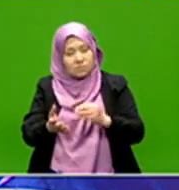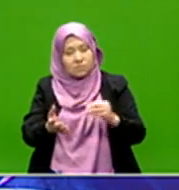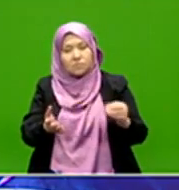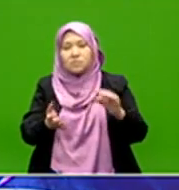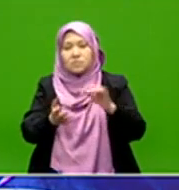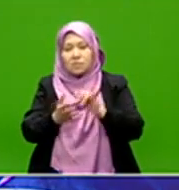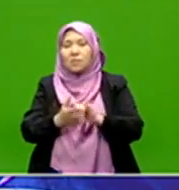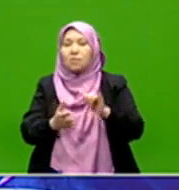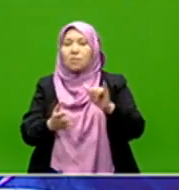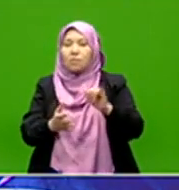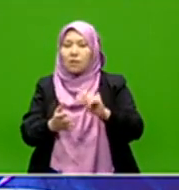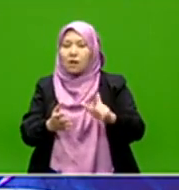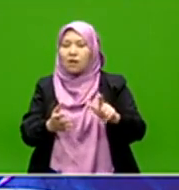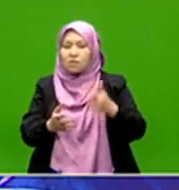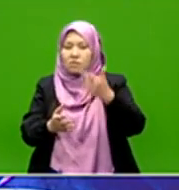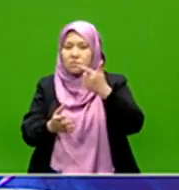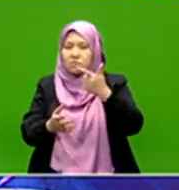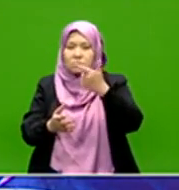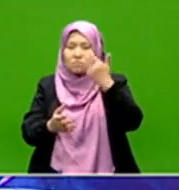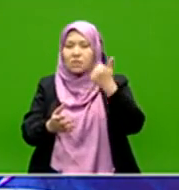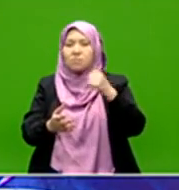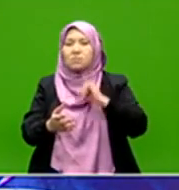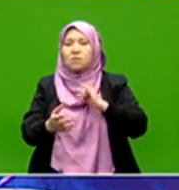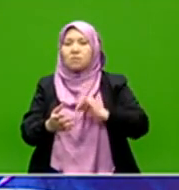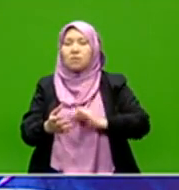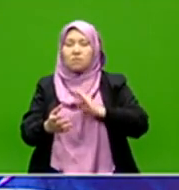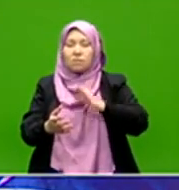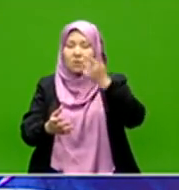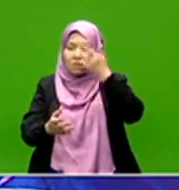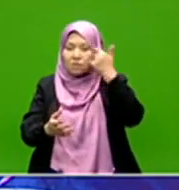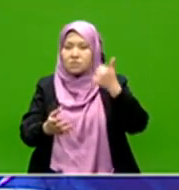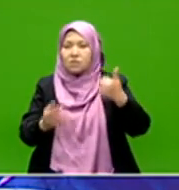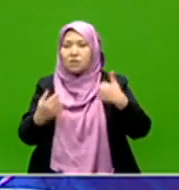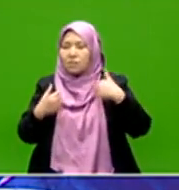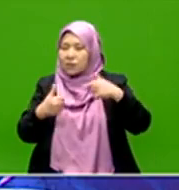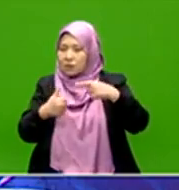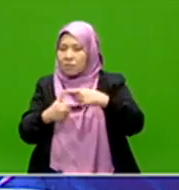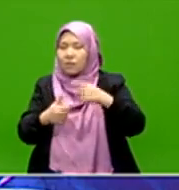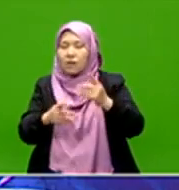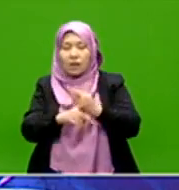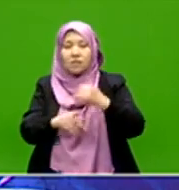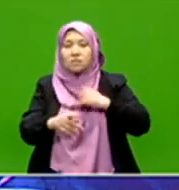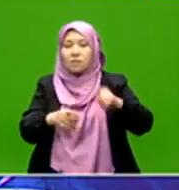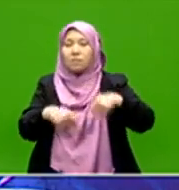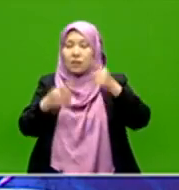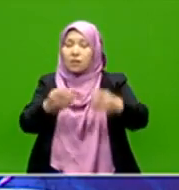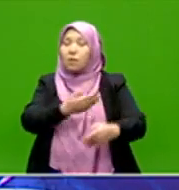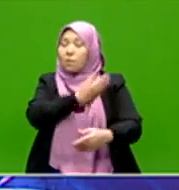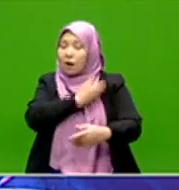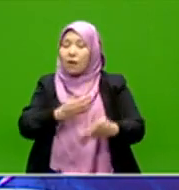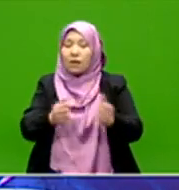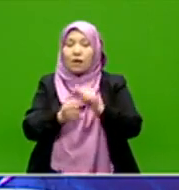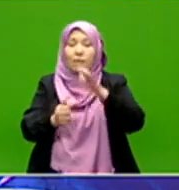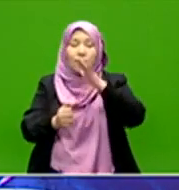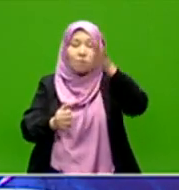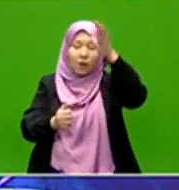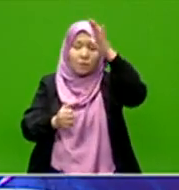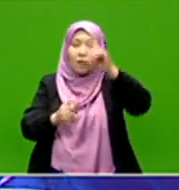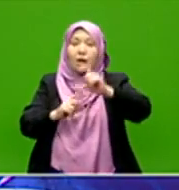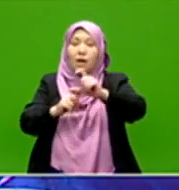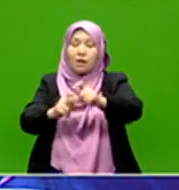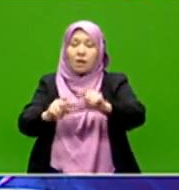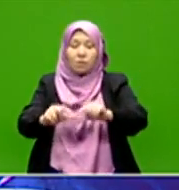itulah. Sebab saya manis tu sebab dengan mak ayah, Ustaz. Yeah. Pertama kali saya pergi umrah dengan mak ayah, hadiah Al-Quran.